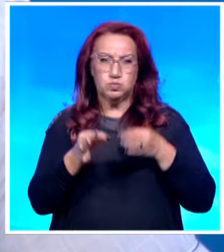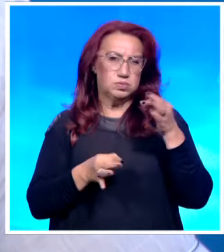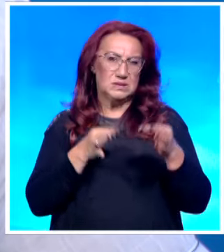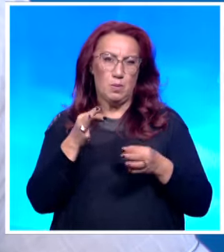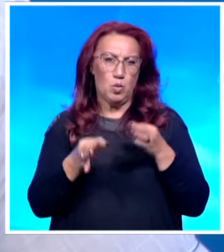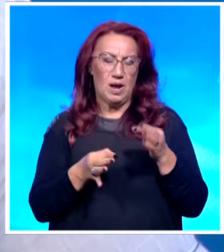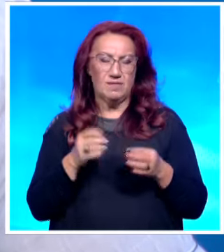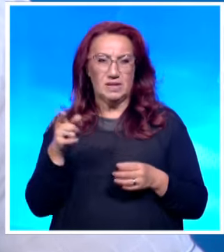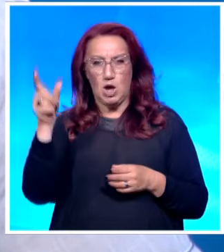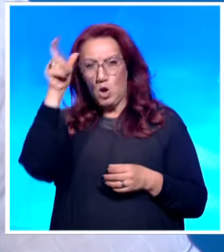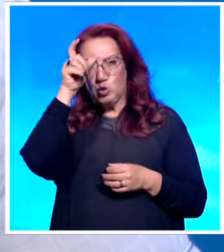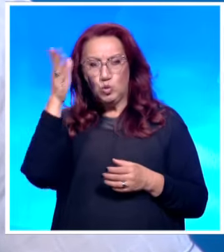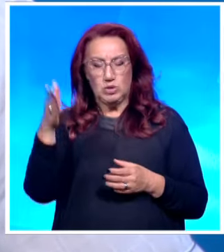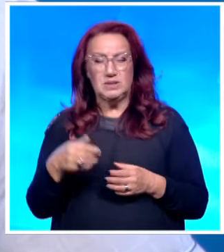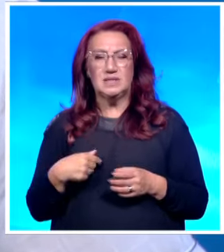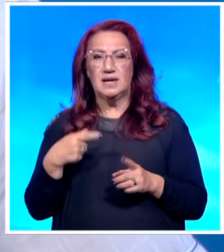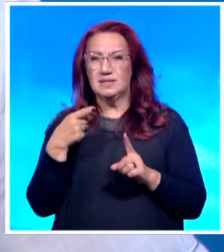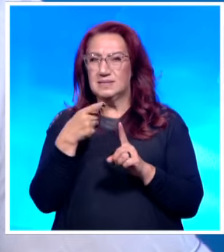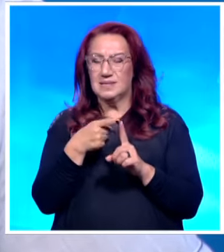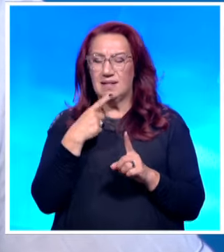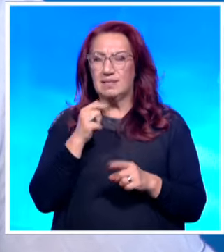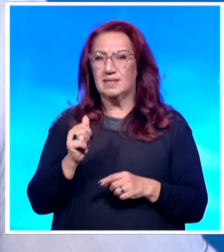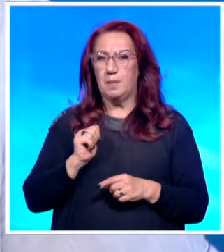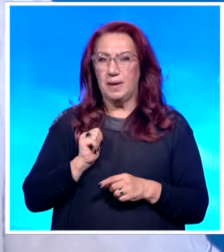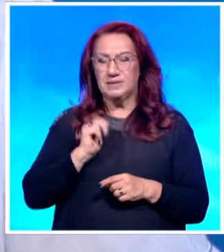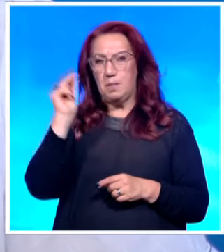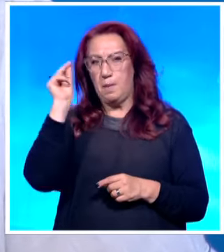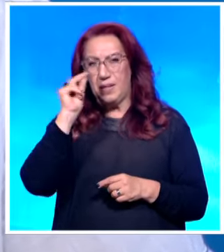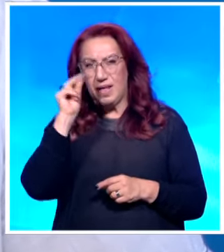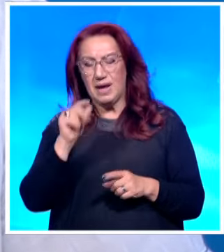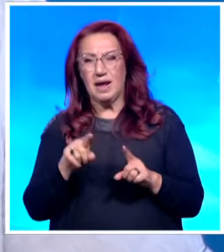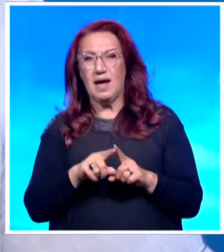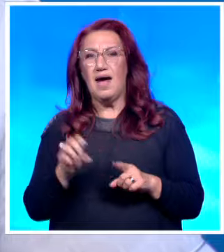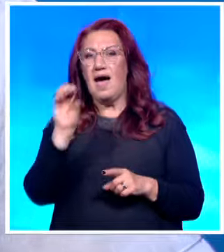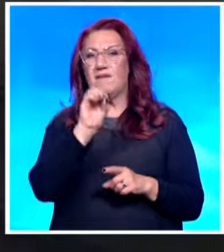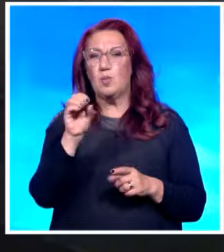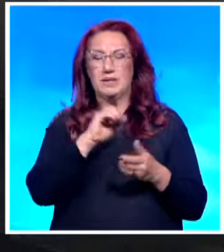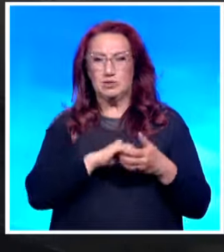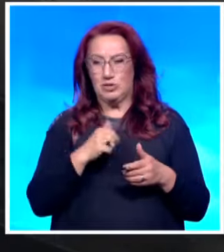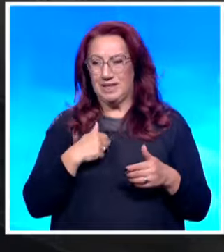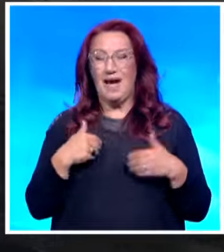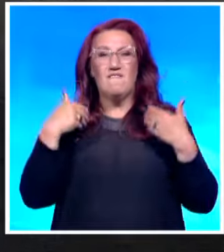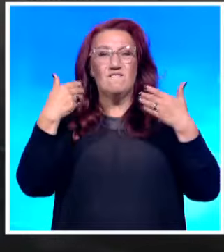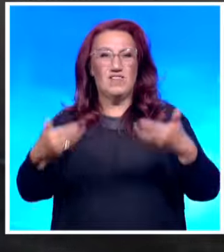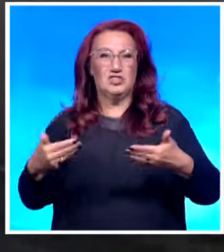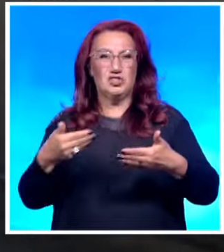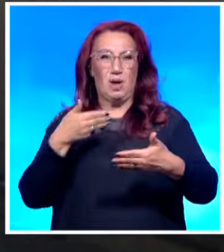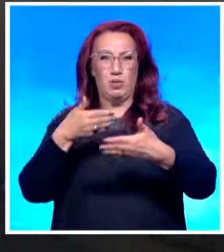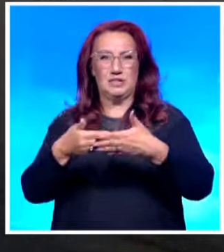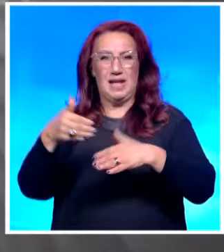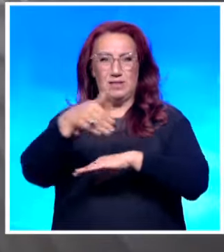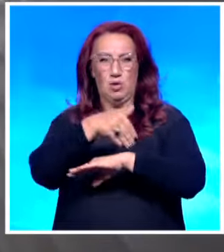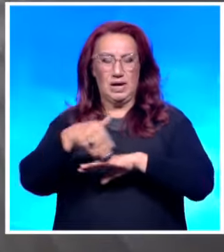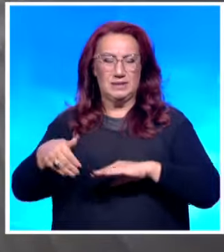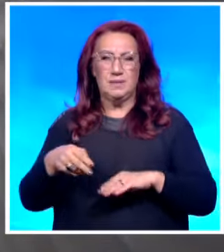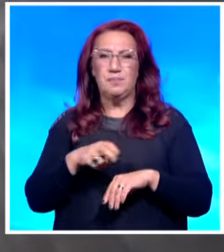с цел да предпазим България и Европейския съюз като външна граница. Дезинфекцията се извършва от